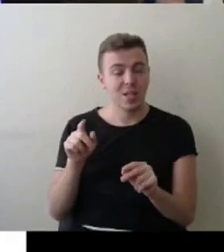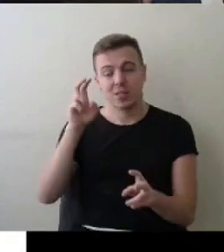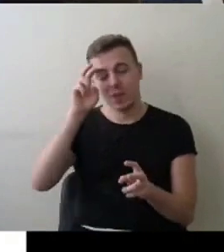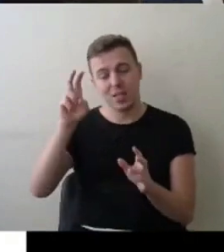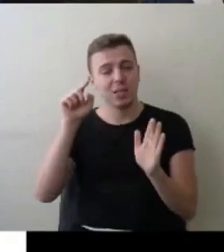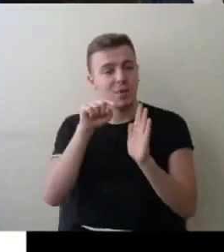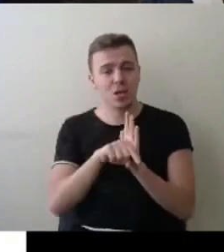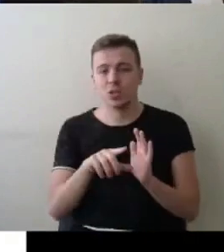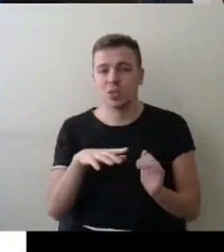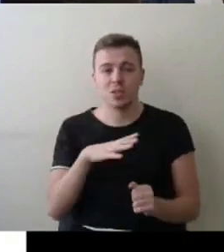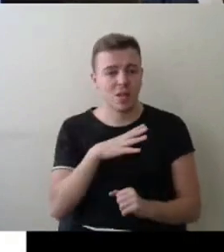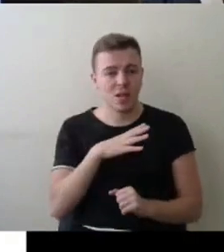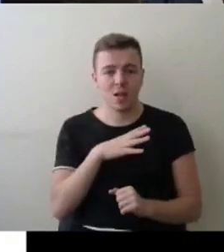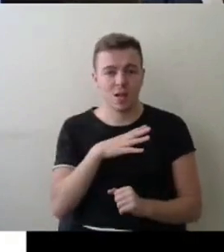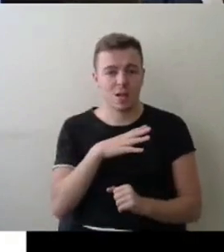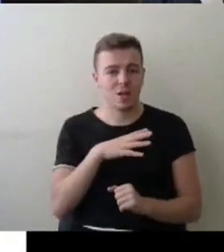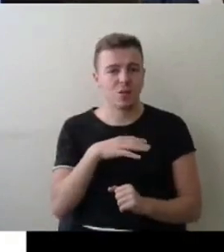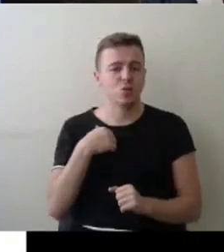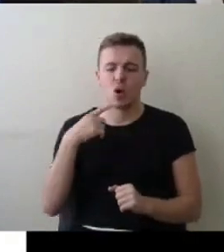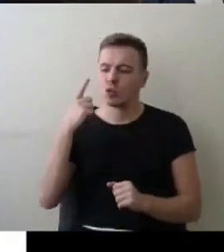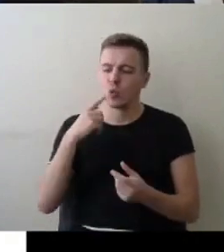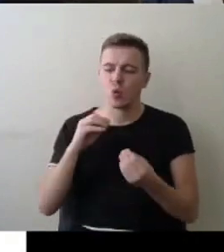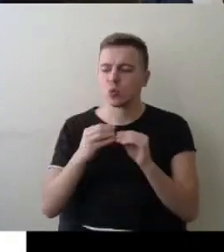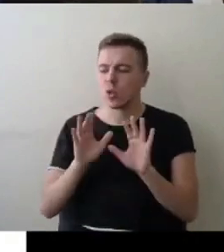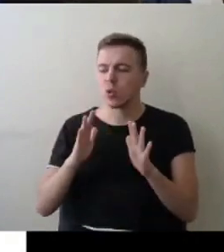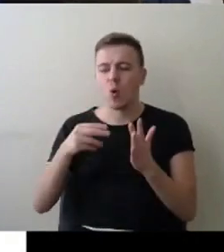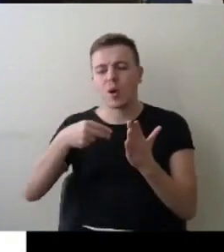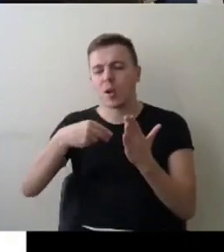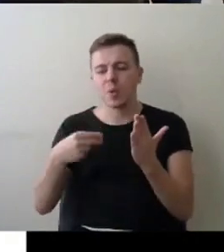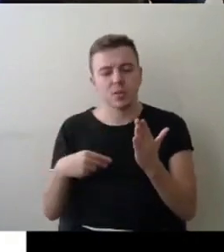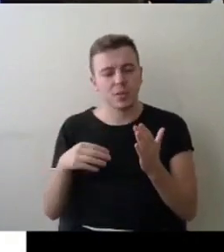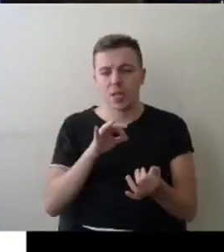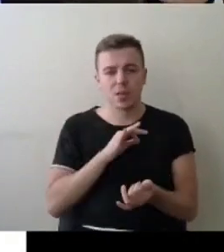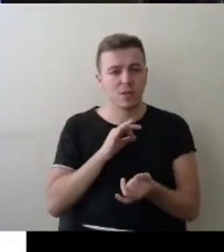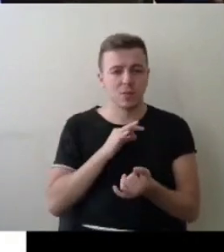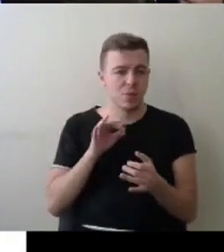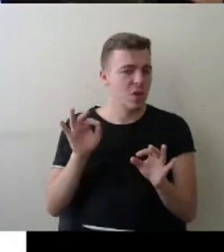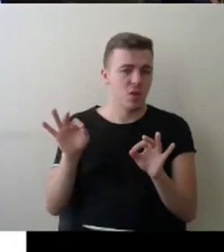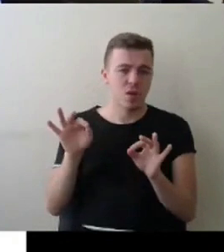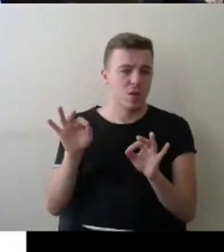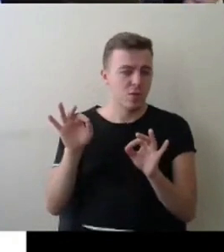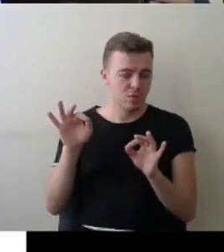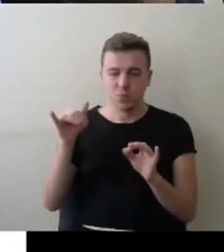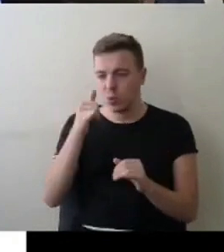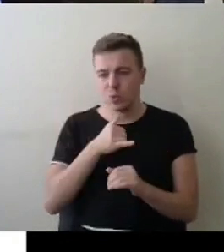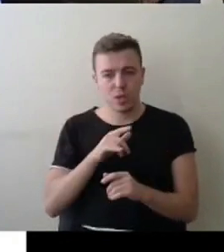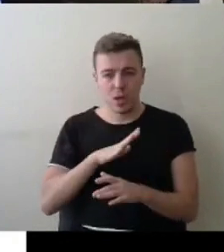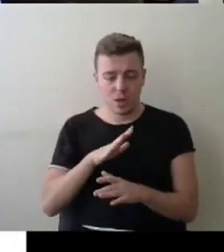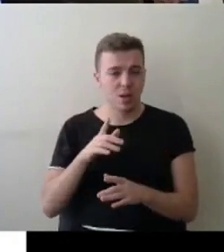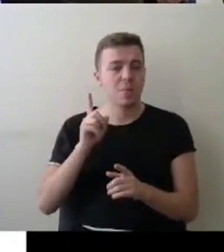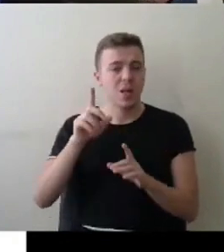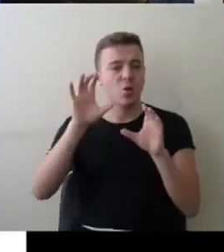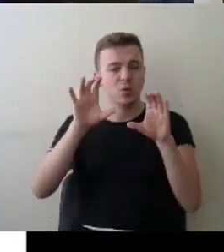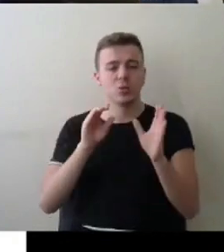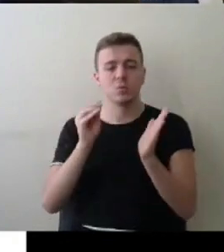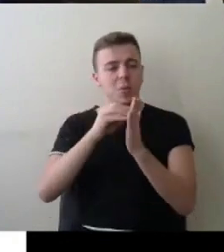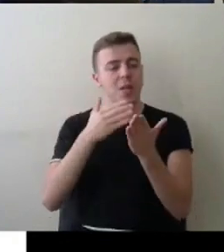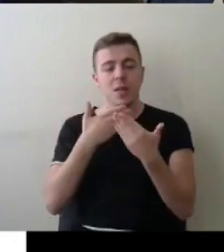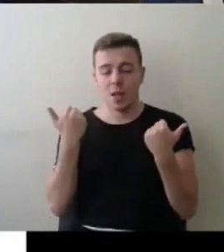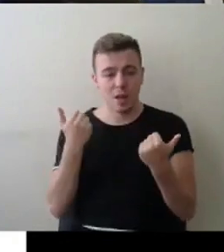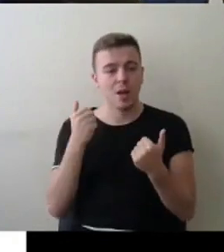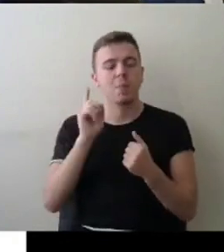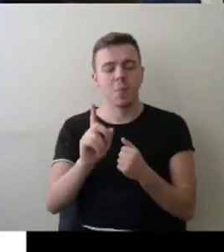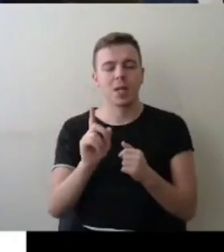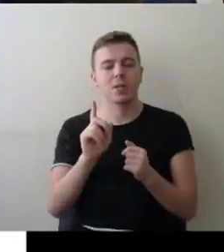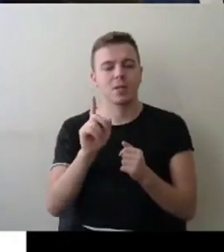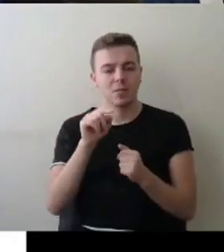kuo, reiškia, aš noriu kokias sutartis sudarinėti. Jis tiesa konstitucijoje nepaminėta tiesiogiai, bet galim sakyti, kad tai teisinės